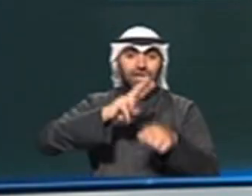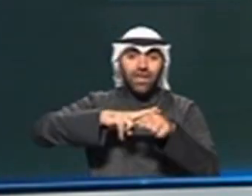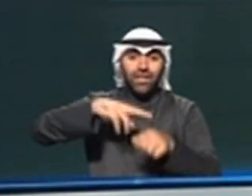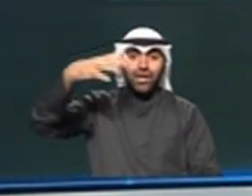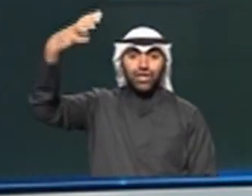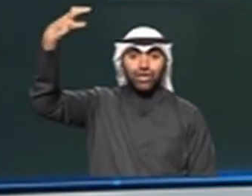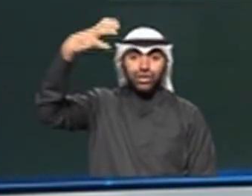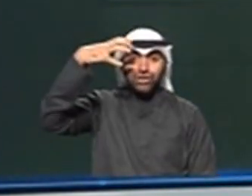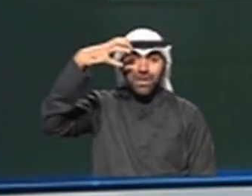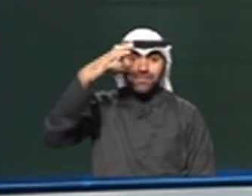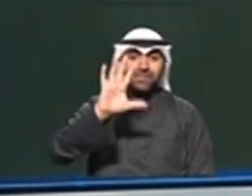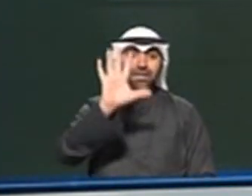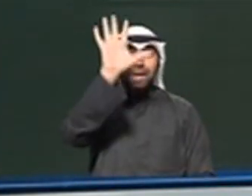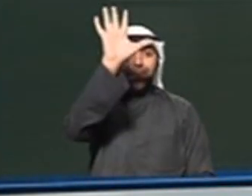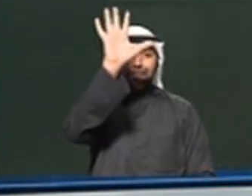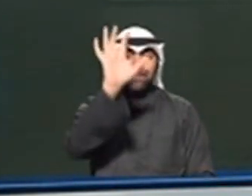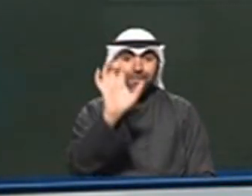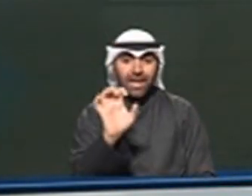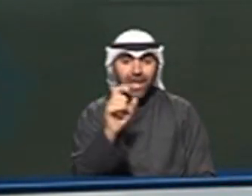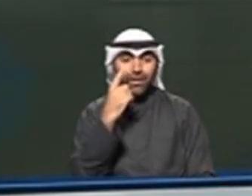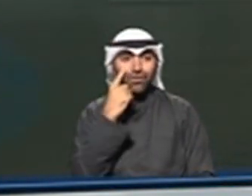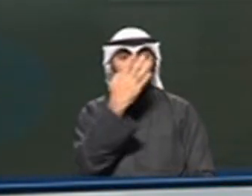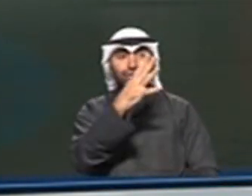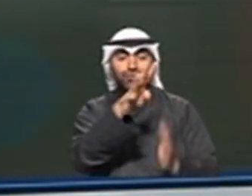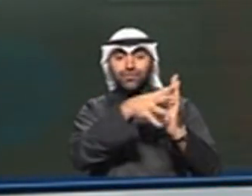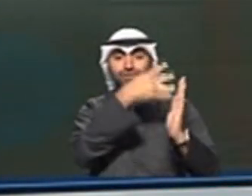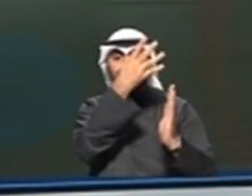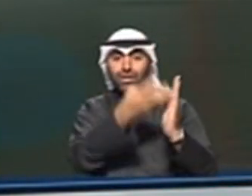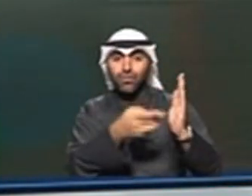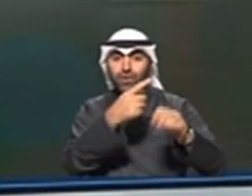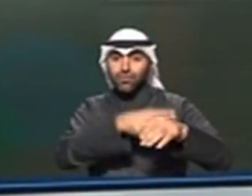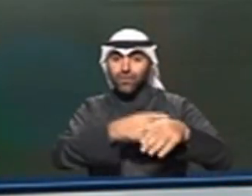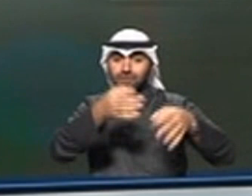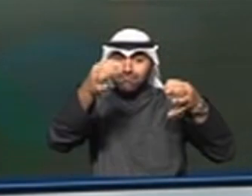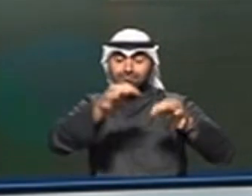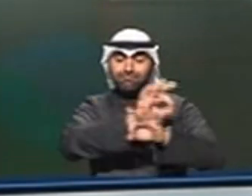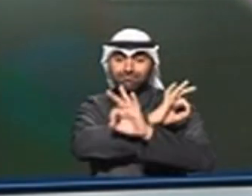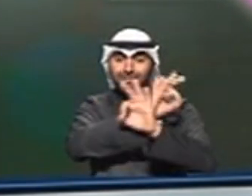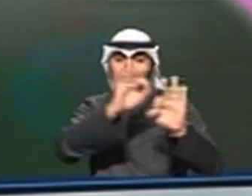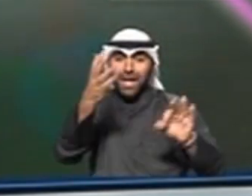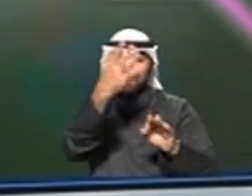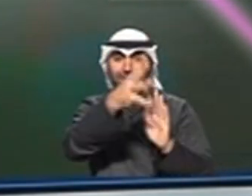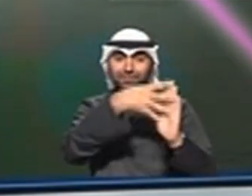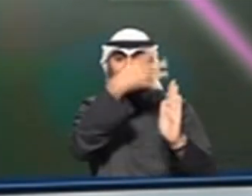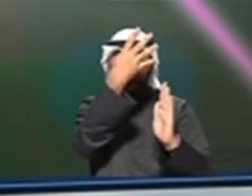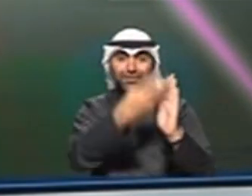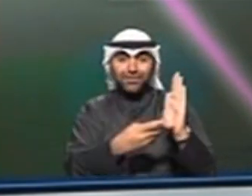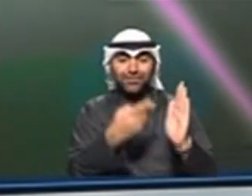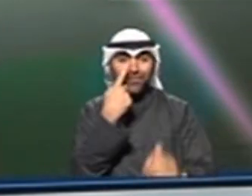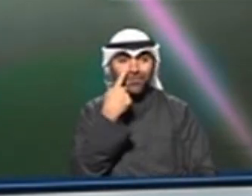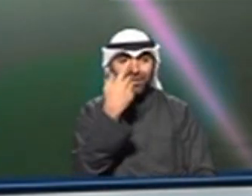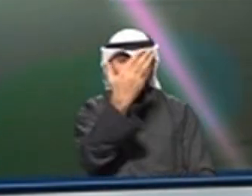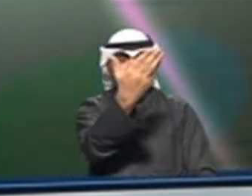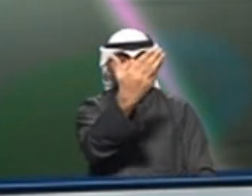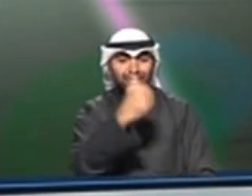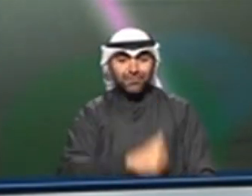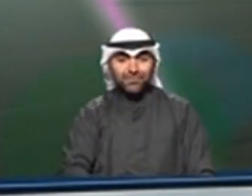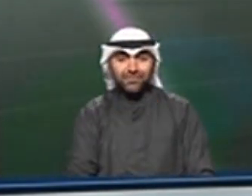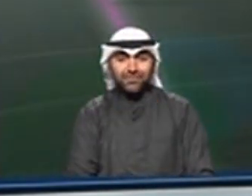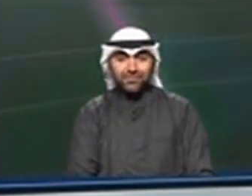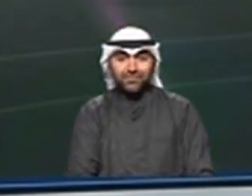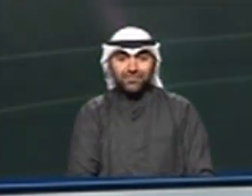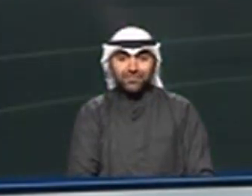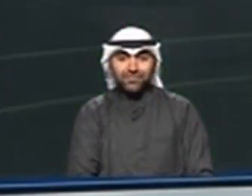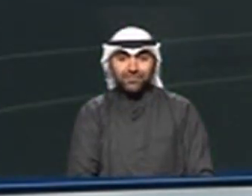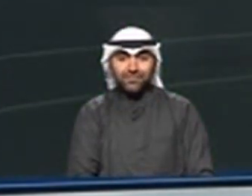في الساعة 5:07، موعد شروق الشمس في الساعة 6:32، أما غروب الشمس في الساعة